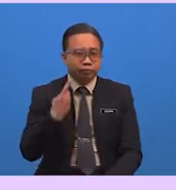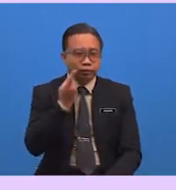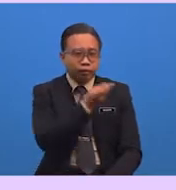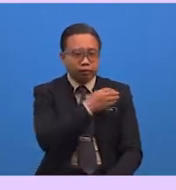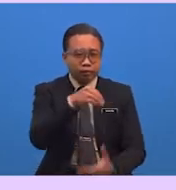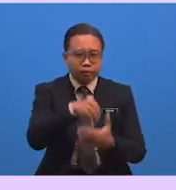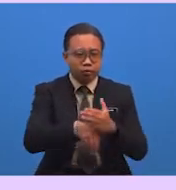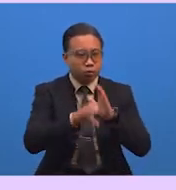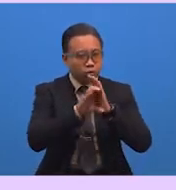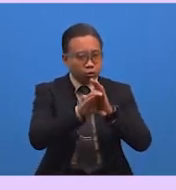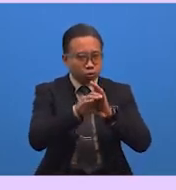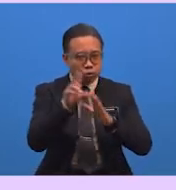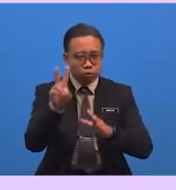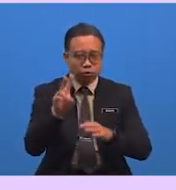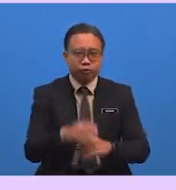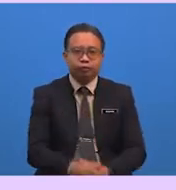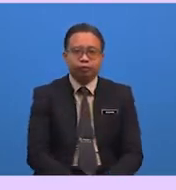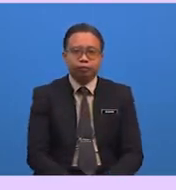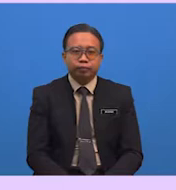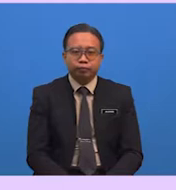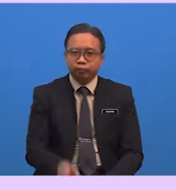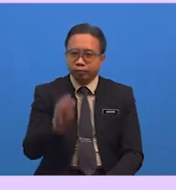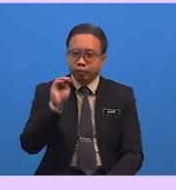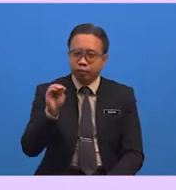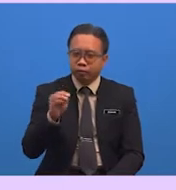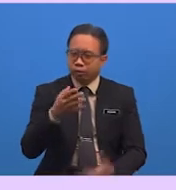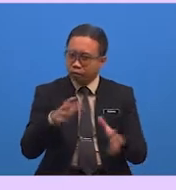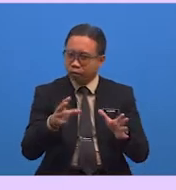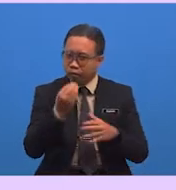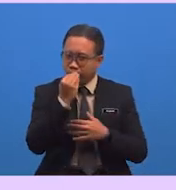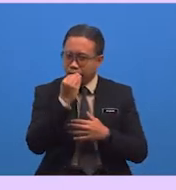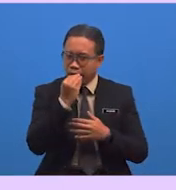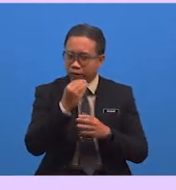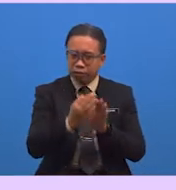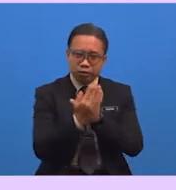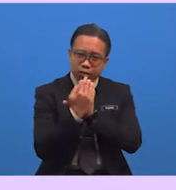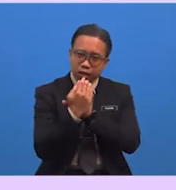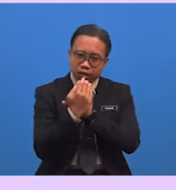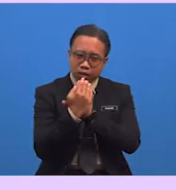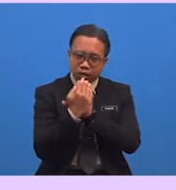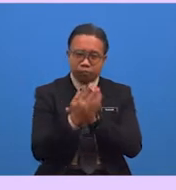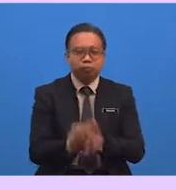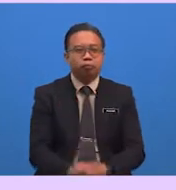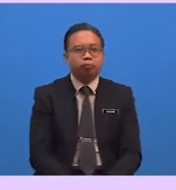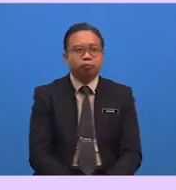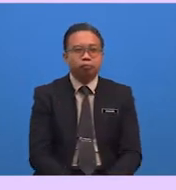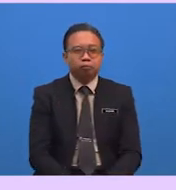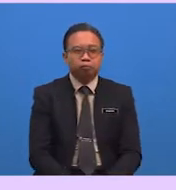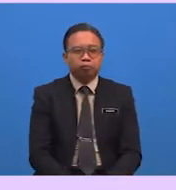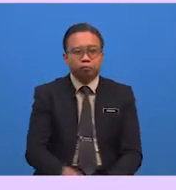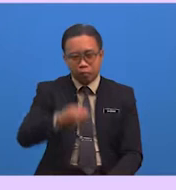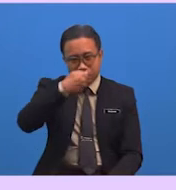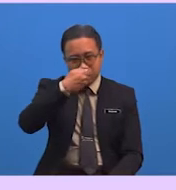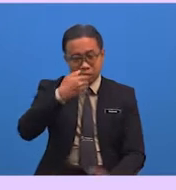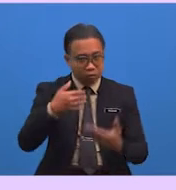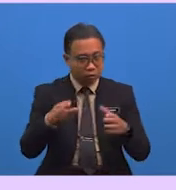Kita masuk kepada contoh kedua. Murid-murid pernah makan pizza, kan? Baiklah,